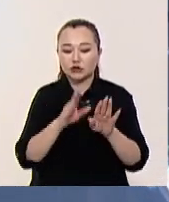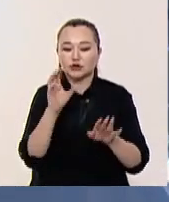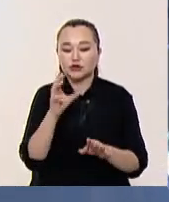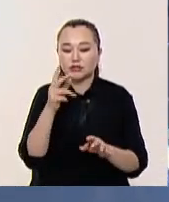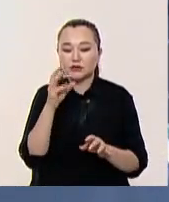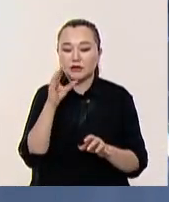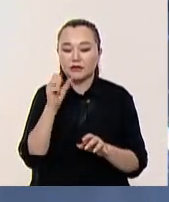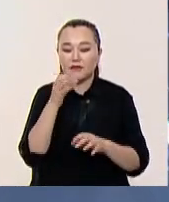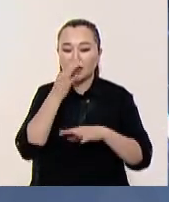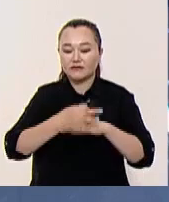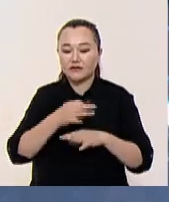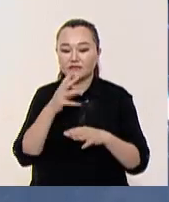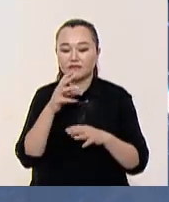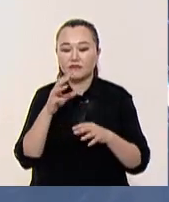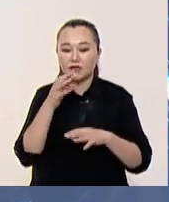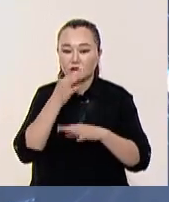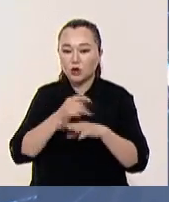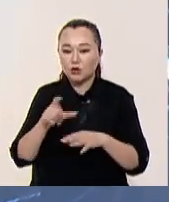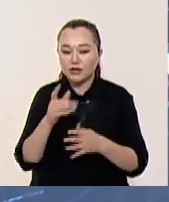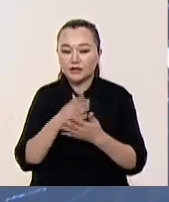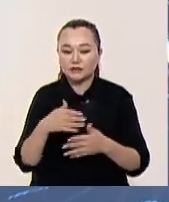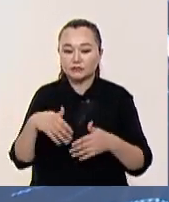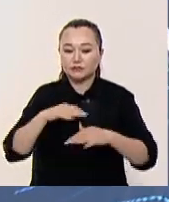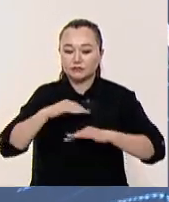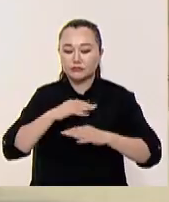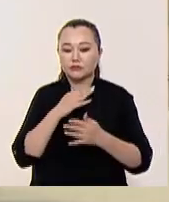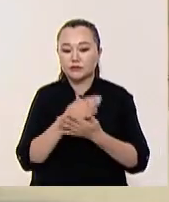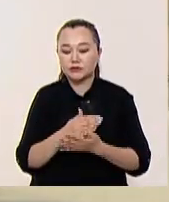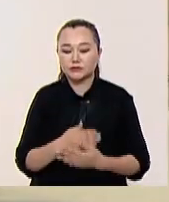жөнінде жауапты ведомствоға бірқатар ұсыныстар бердік дейді.